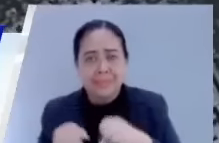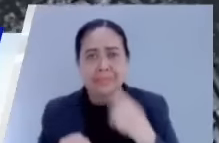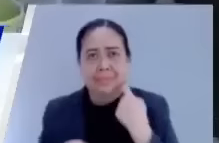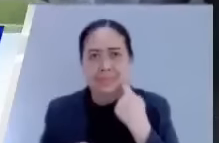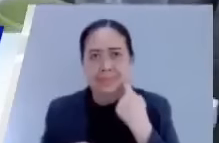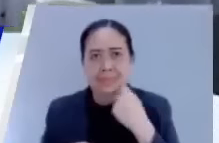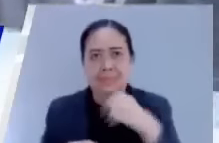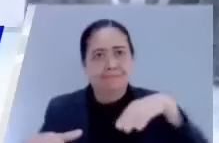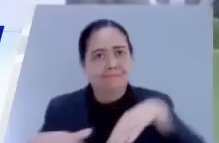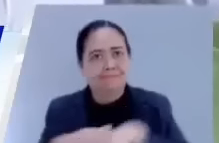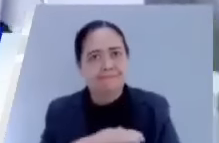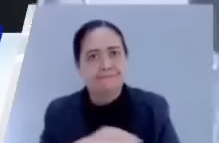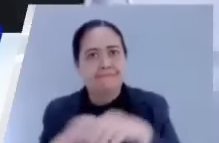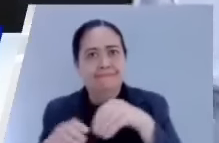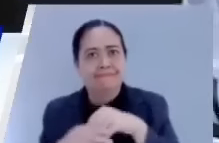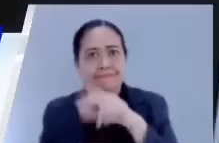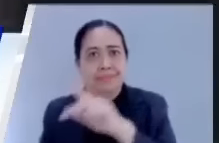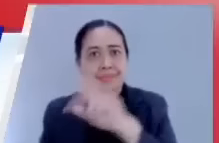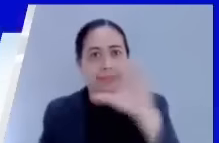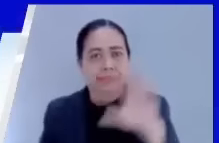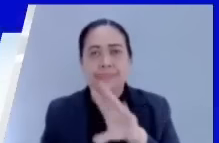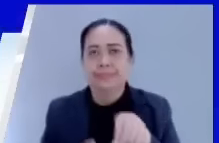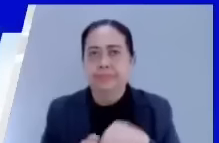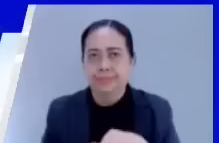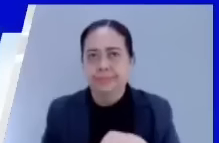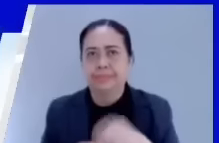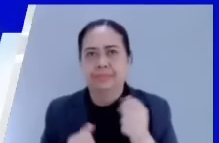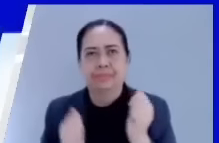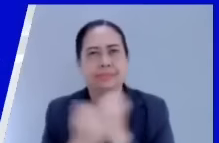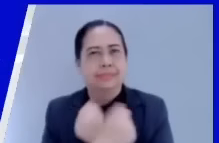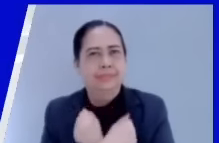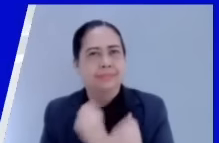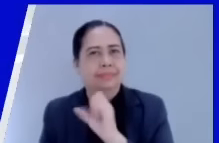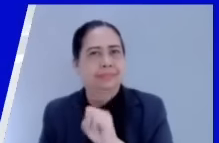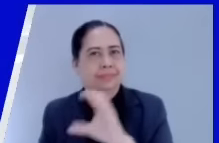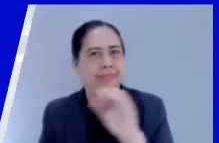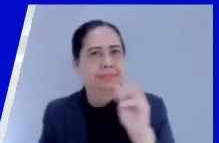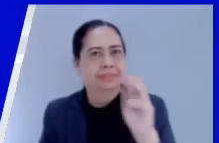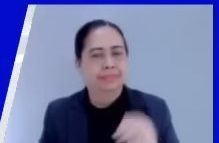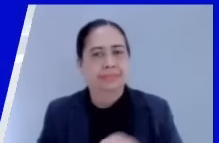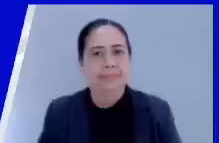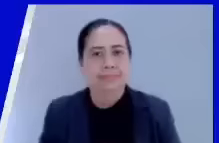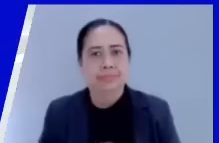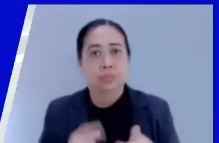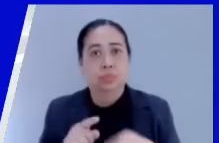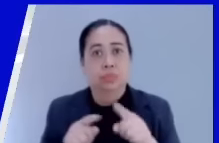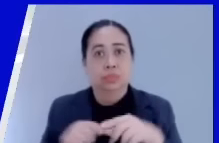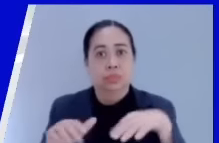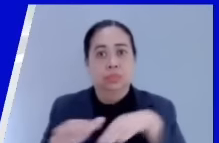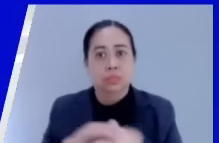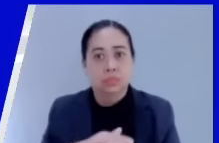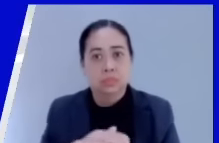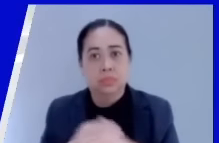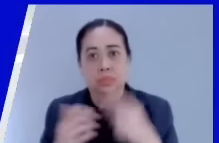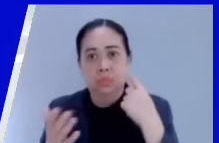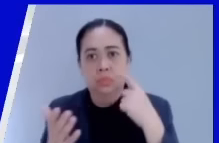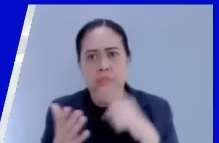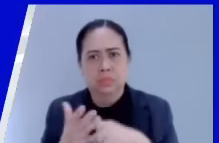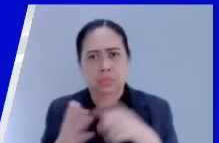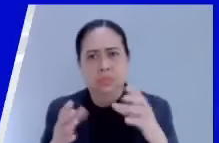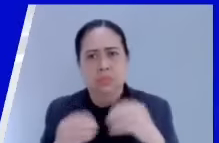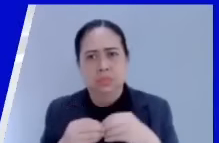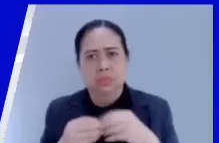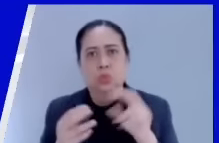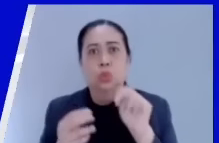pogo hub sa Pasay na sangkot umano sa love scam. Nung na-raid natin ito, mayroon tayong nakuha na mga bagong pasok